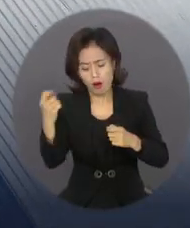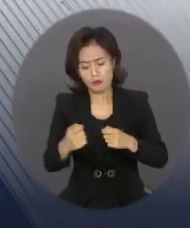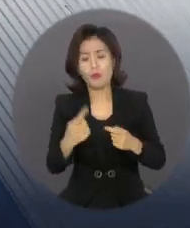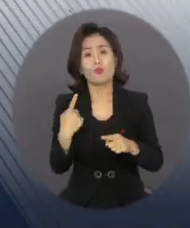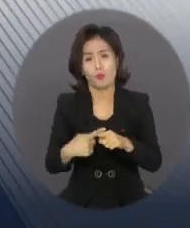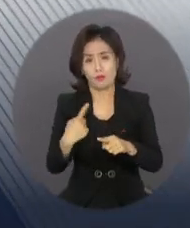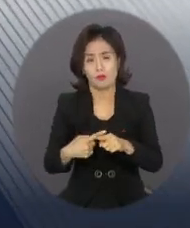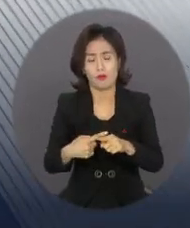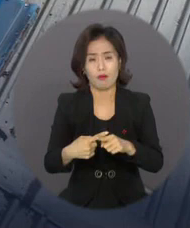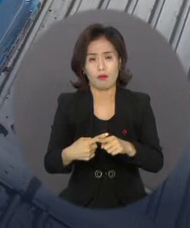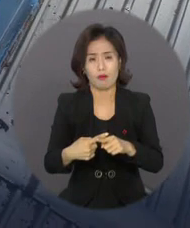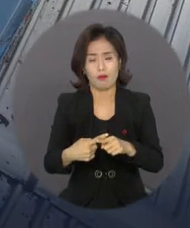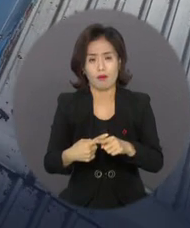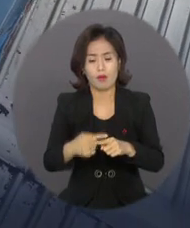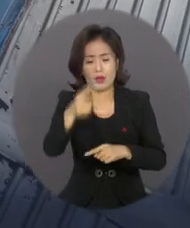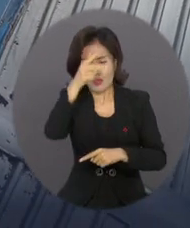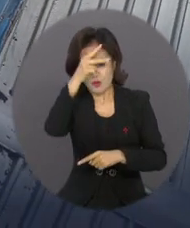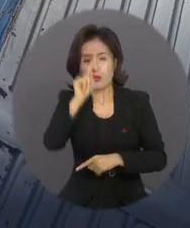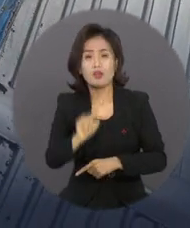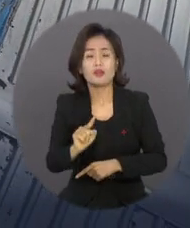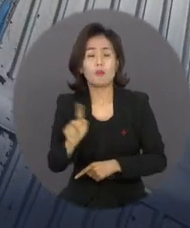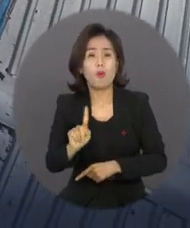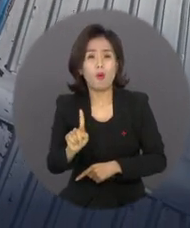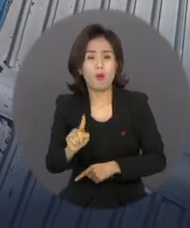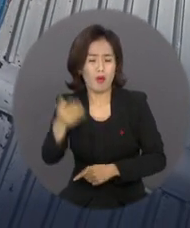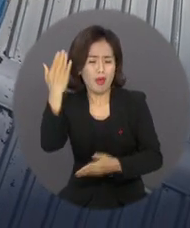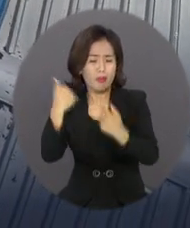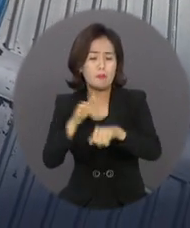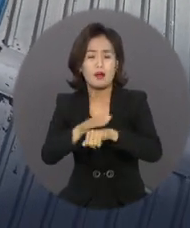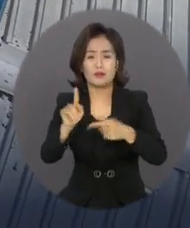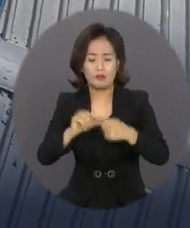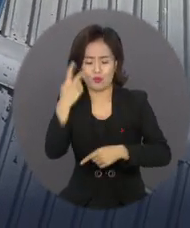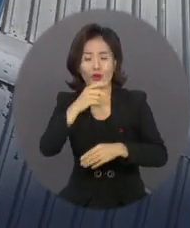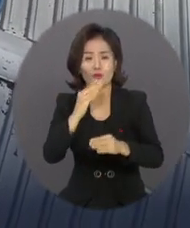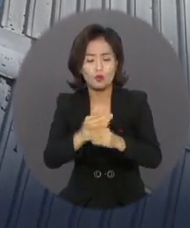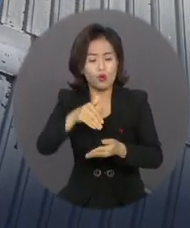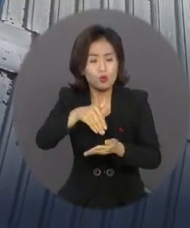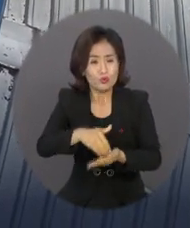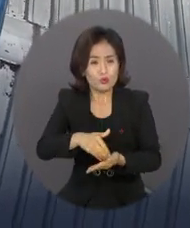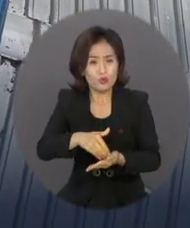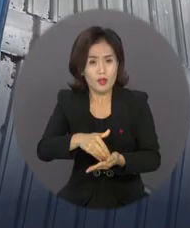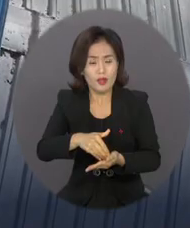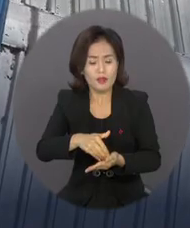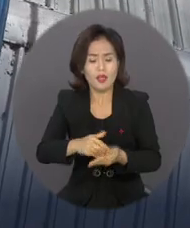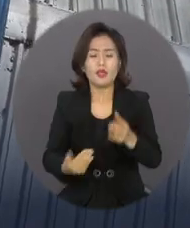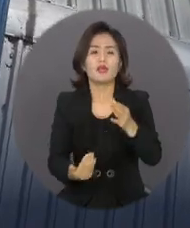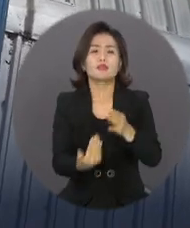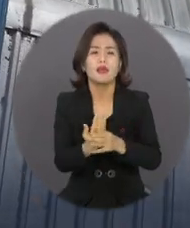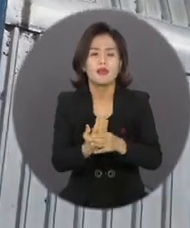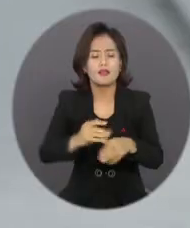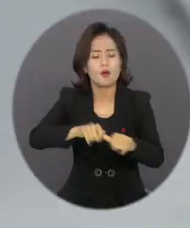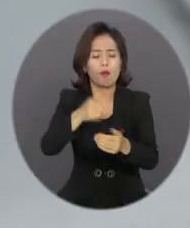됩니다 경찰이 과거의 방식대로 수사를 하고 있지 않나 어째 중대지에 대한 취지를 잘